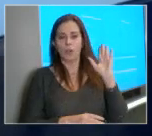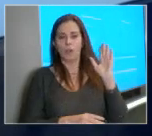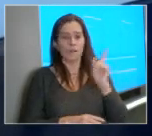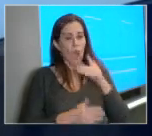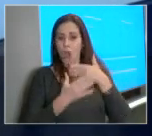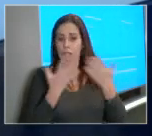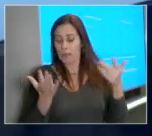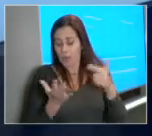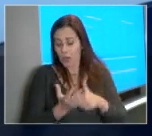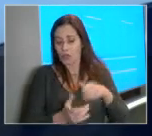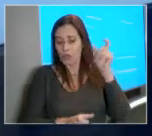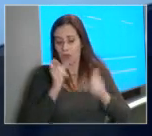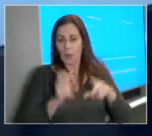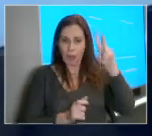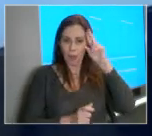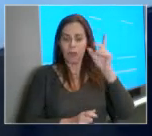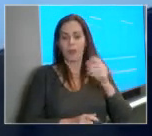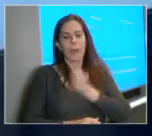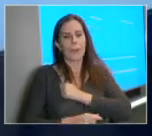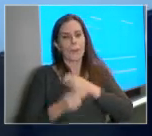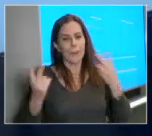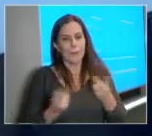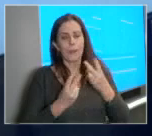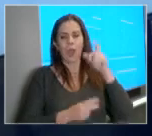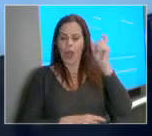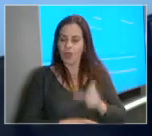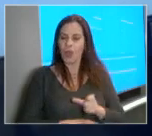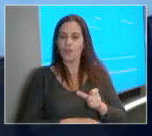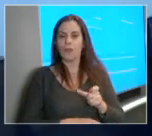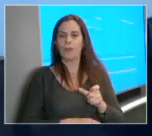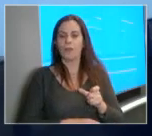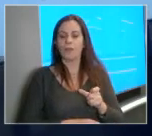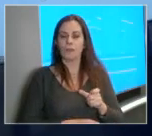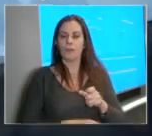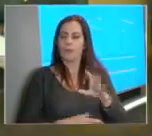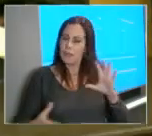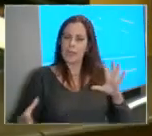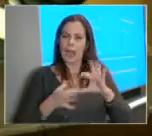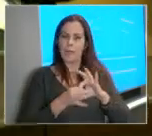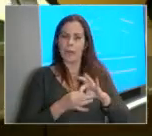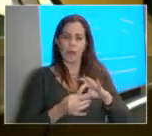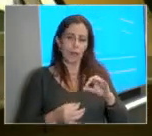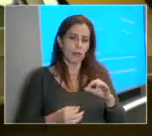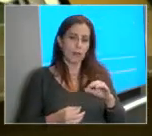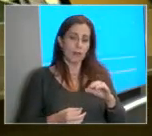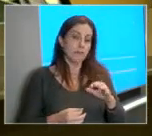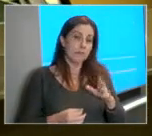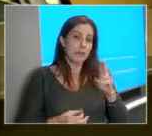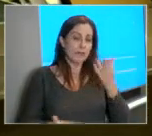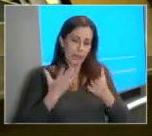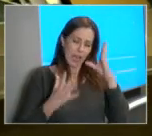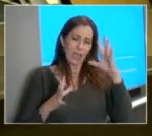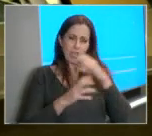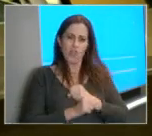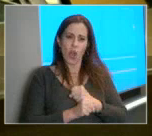ולא לחינם, בגלל שהציבור הליכודי הוא ציבור מסורתי, הוא ציבור שדי מתחבר, למרות עם הבדלי גישות